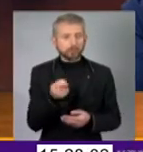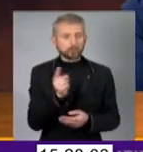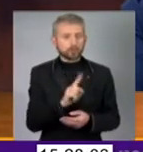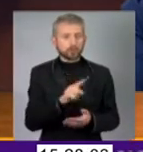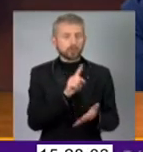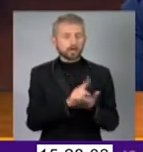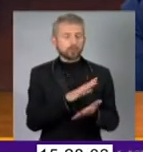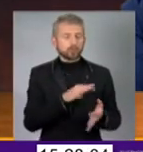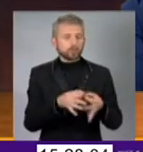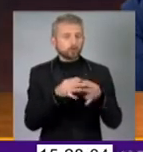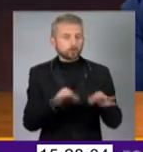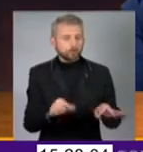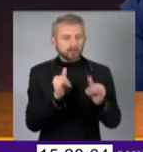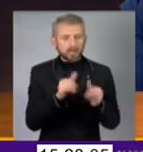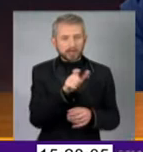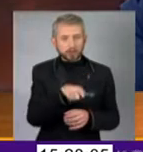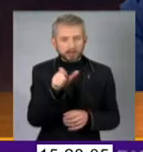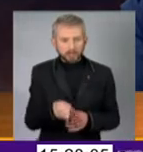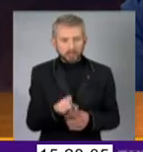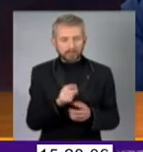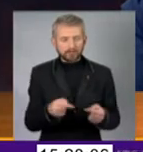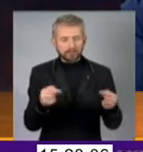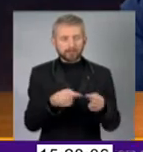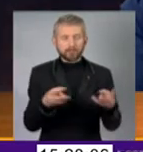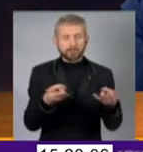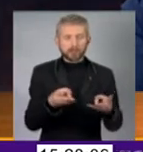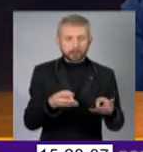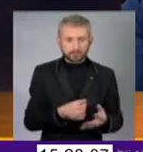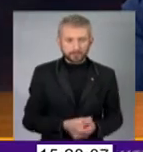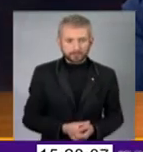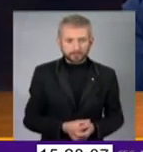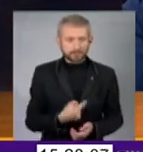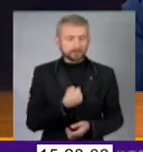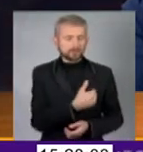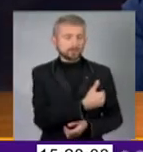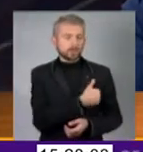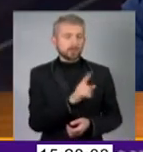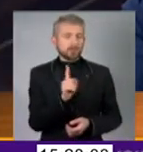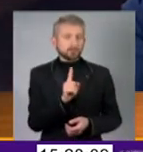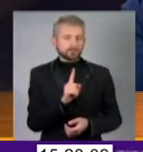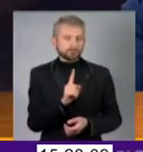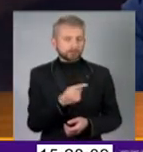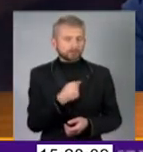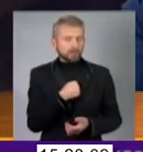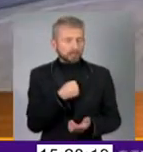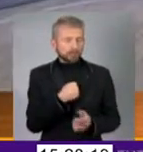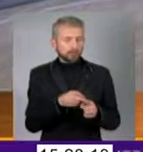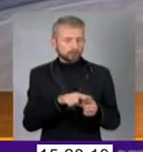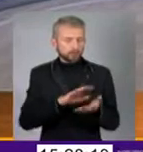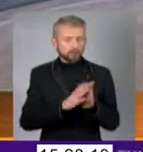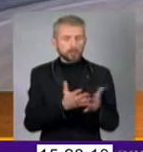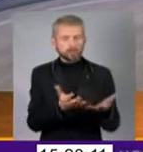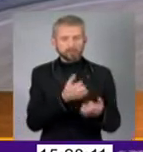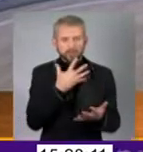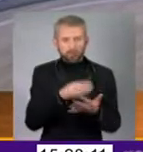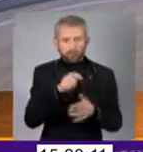має бути доступність для людей з відповідними потребами. Я хотів би, щоб я безпосередньо цю ситуацію візьму на свій контроль,